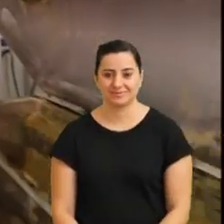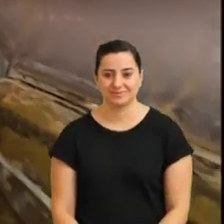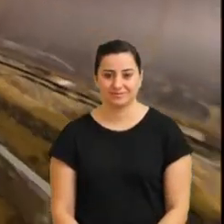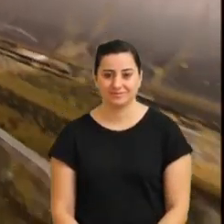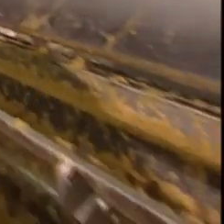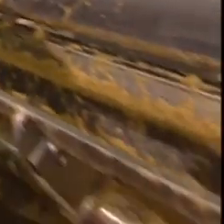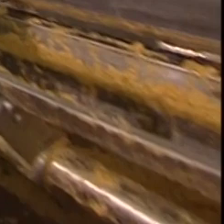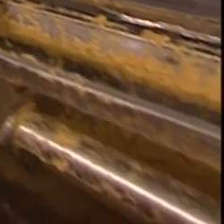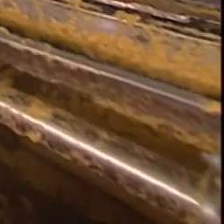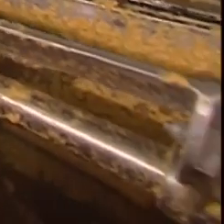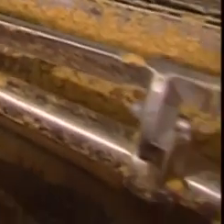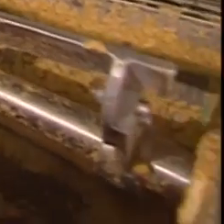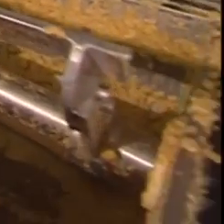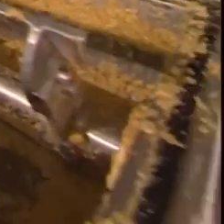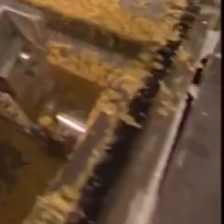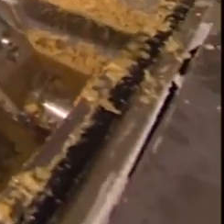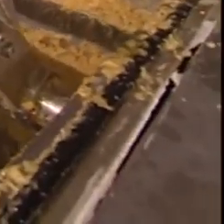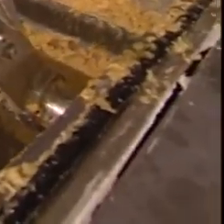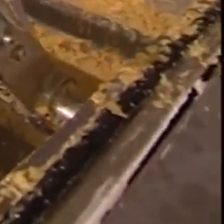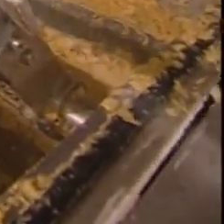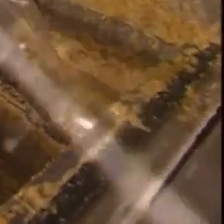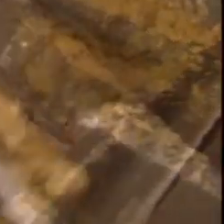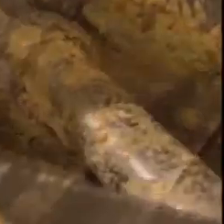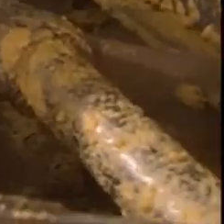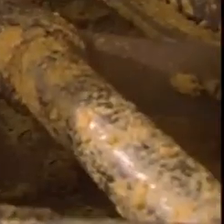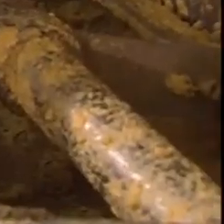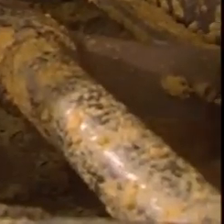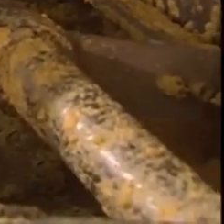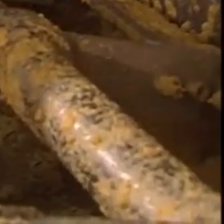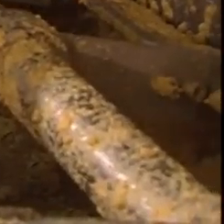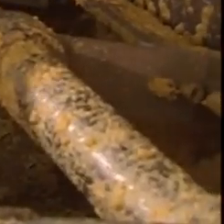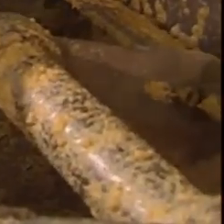Küspe vardı elinde, bidona attı.